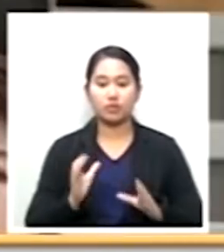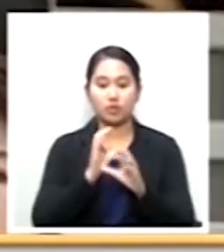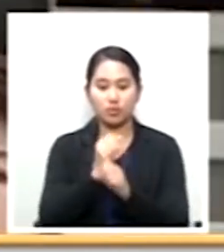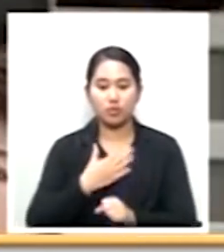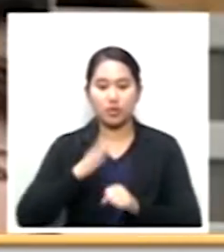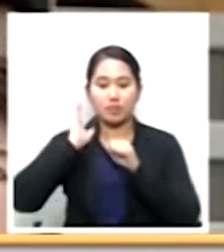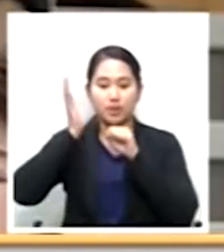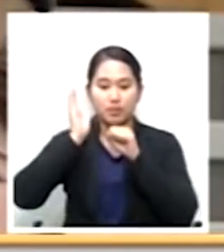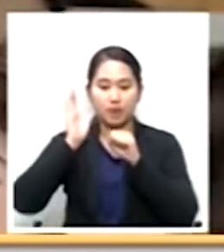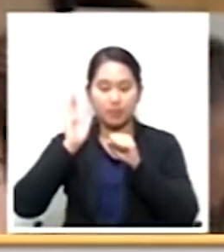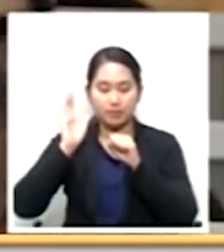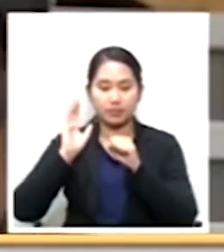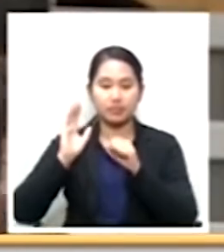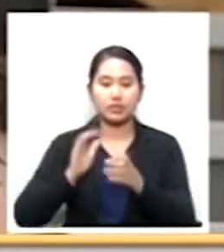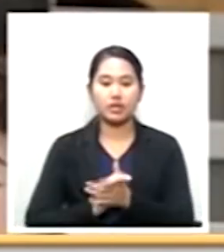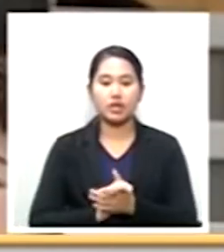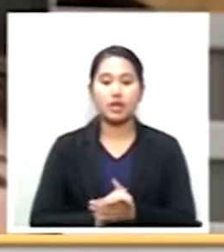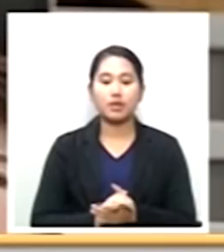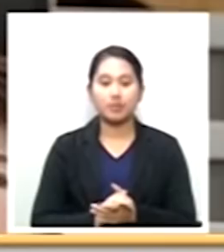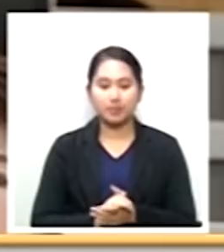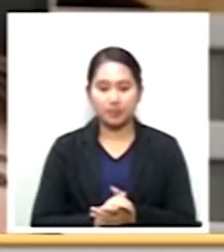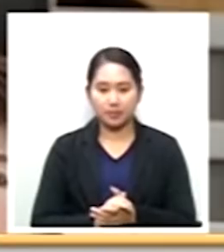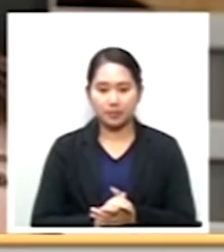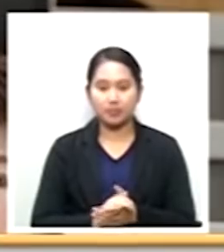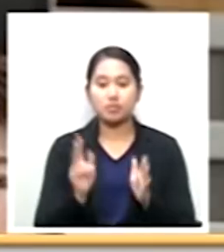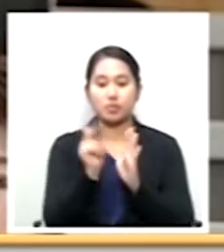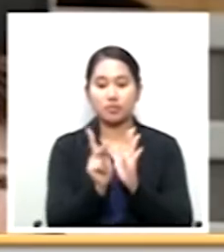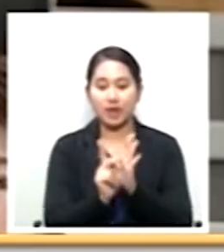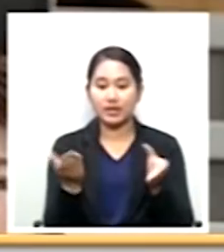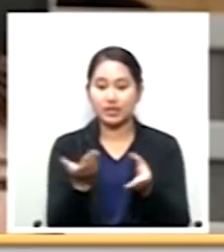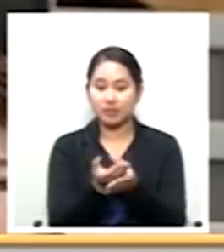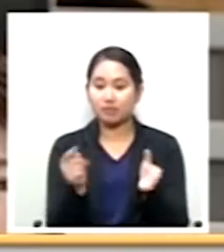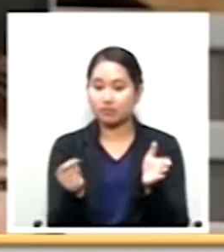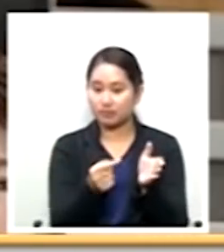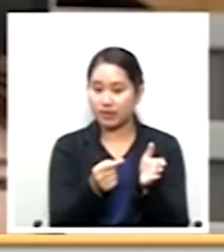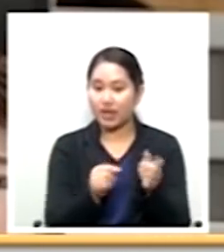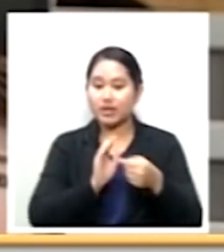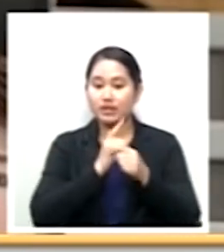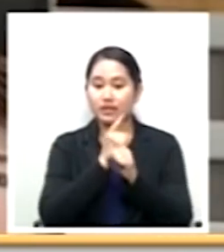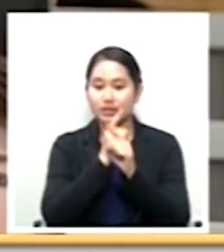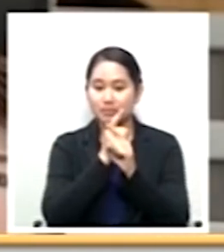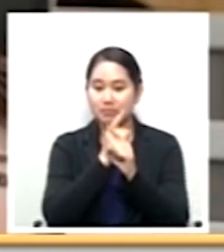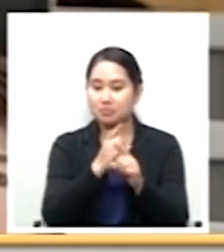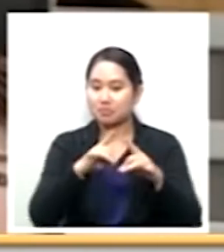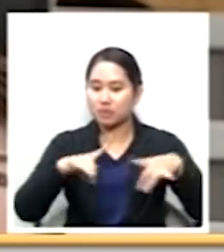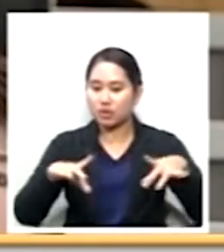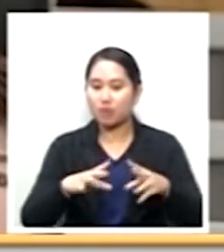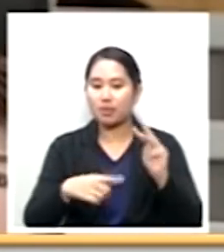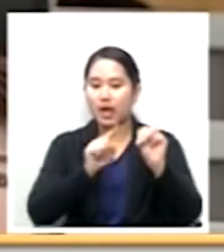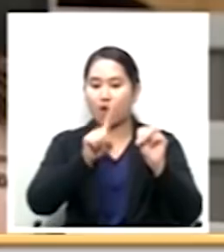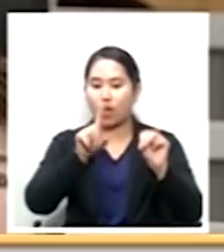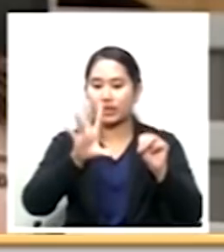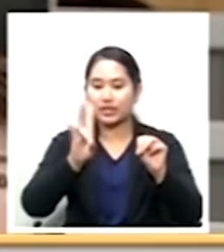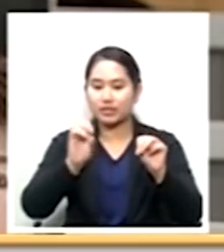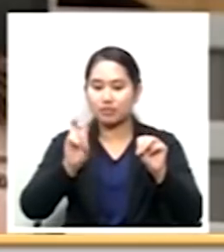มาทั้งหมดครับท่านประธานพระราชกำหนดฉบับนี้ตราขึ้นโดยไม่เป็นไปตามรัฐธรรมนูญมาตรา172ไ